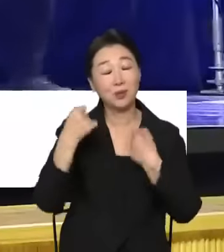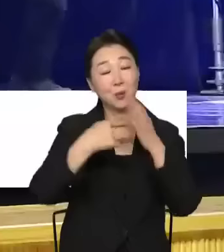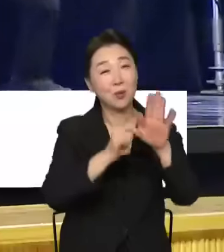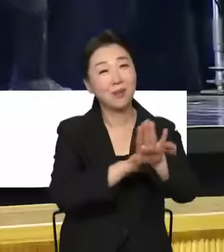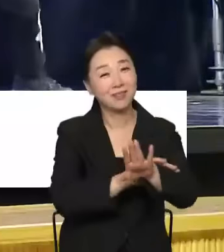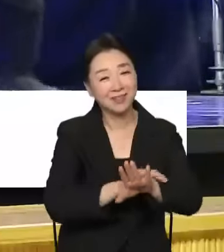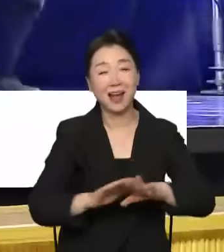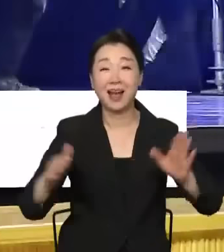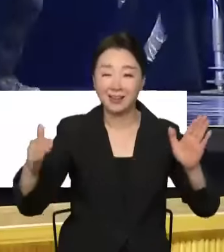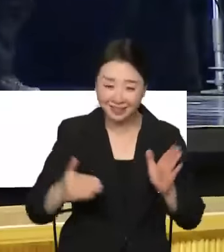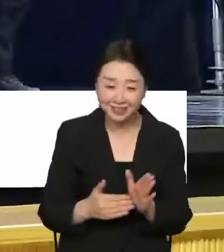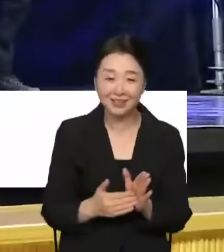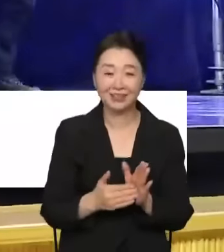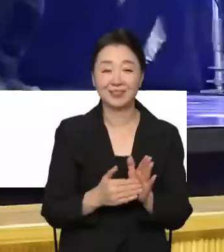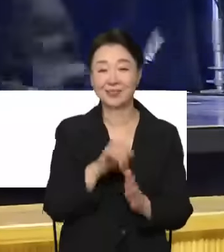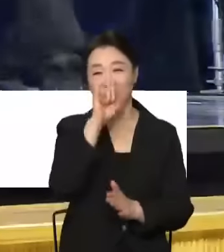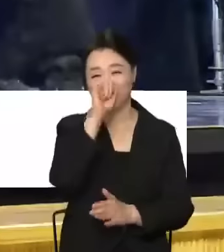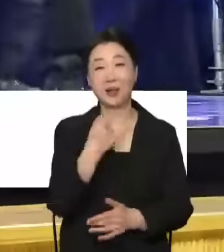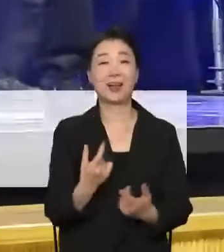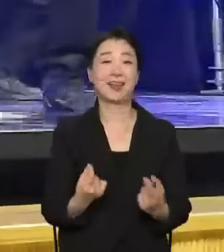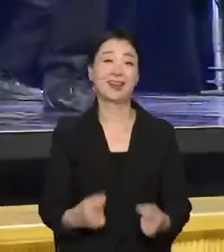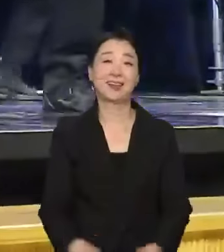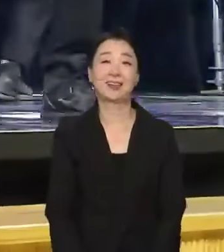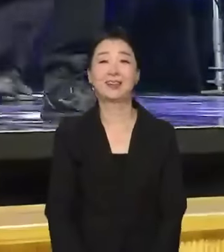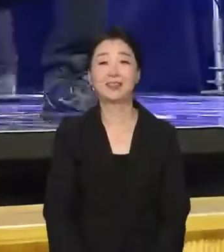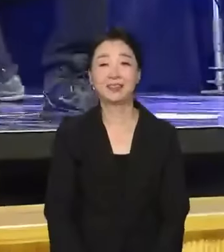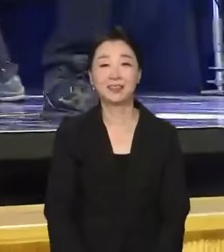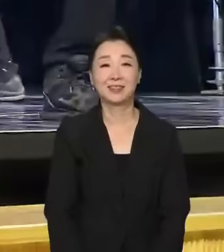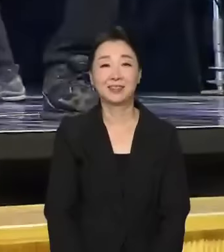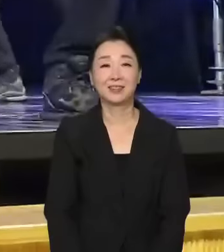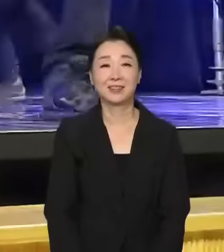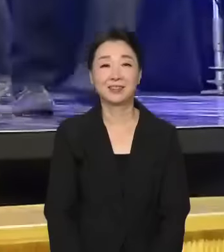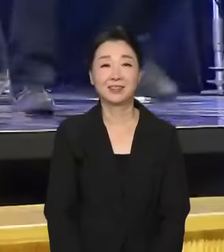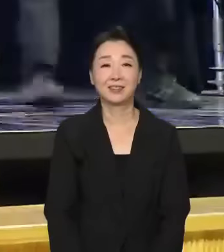했으니까 좋았던 것 같다.